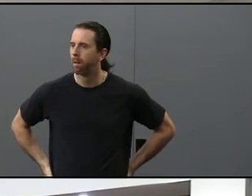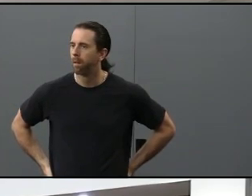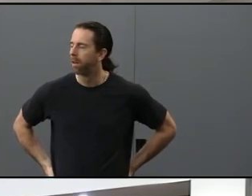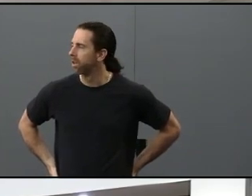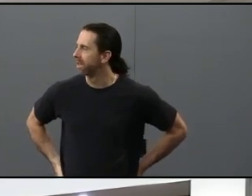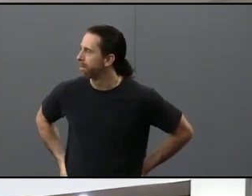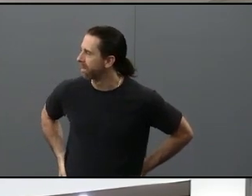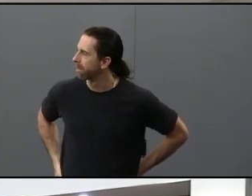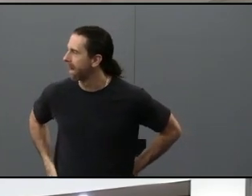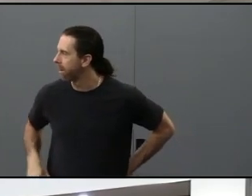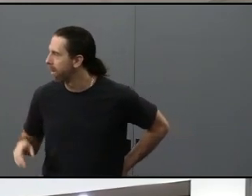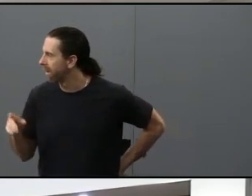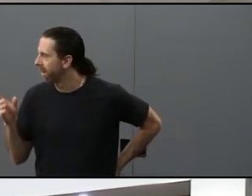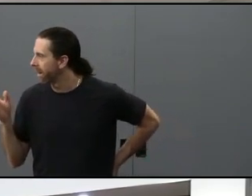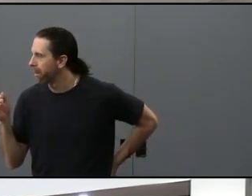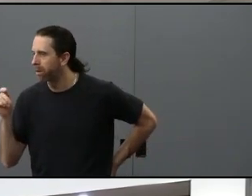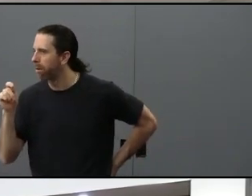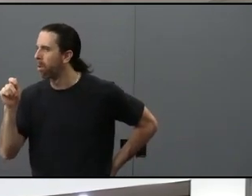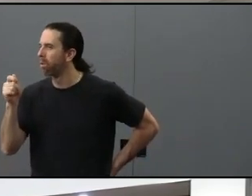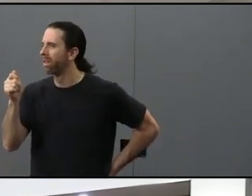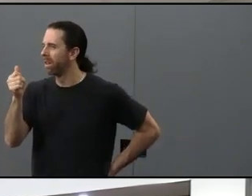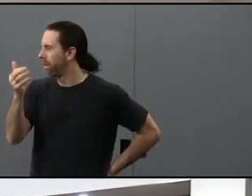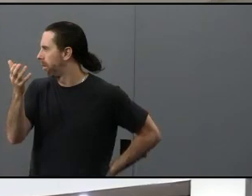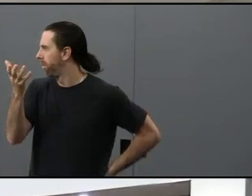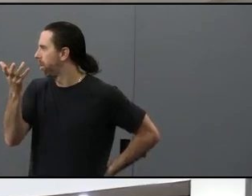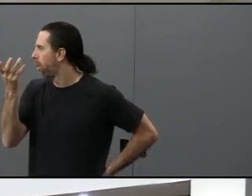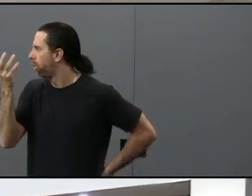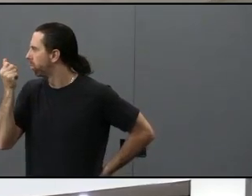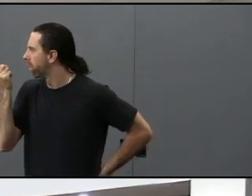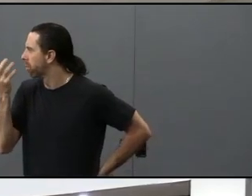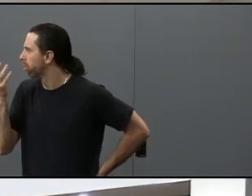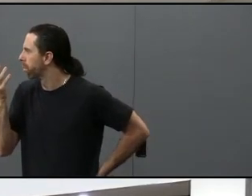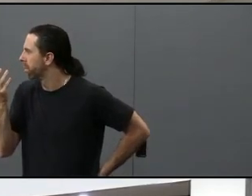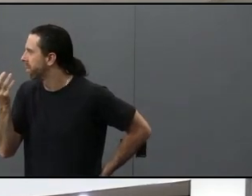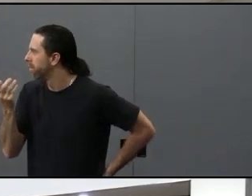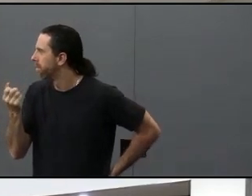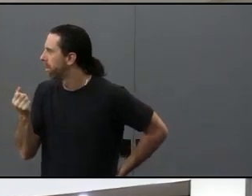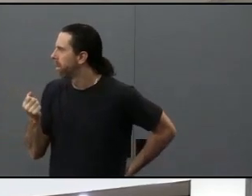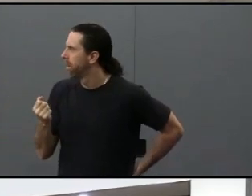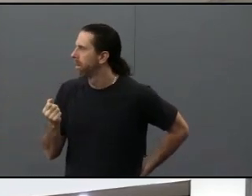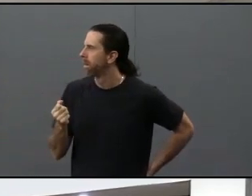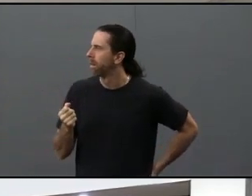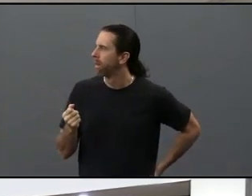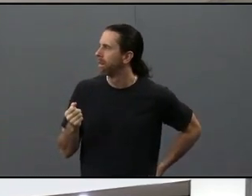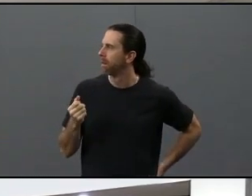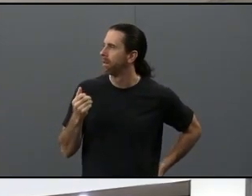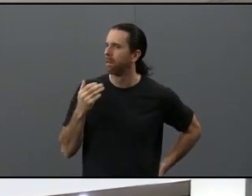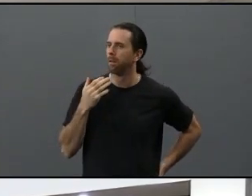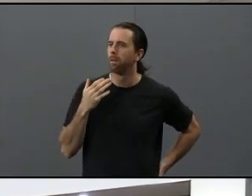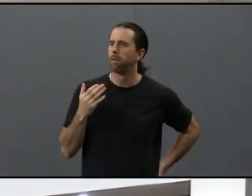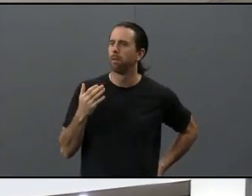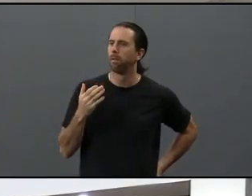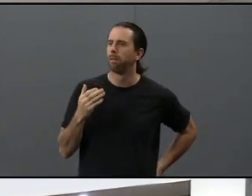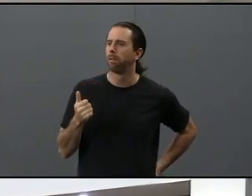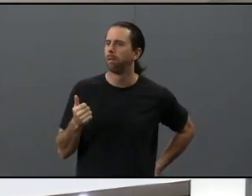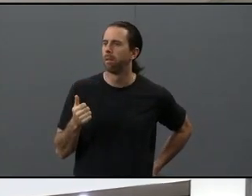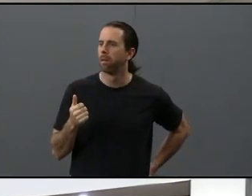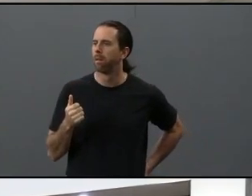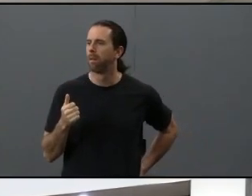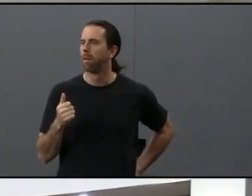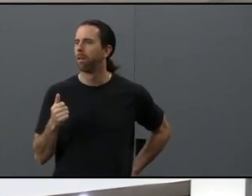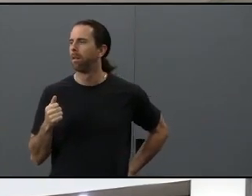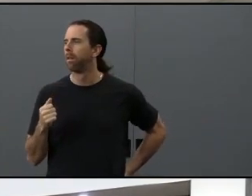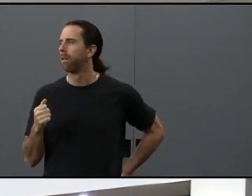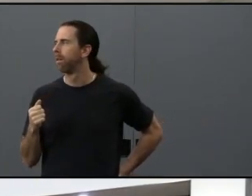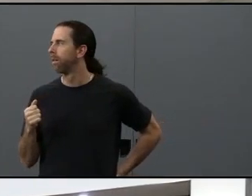wet c'est possible à la demandeinte de monter ah ouais on peut essayer de s'organiser si on parle dedans ça va aider